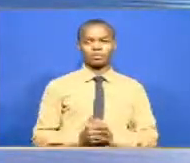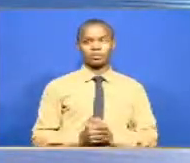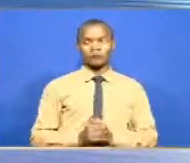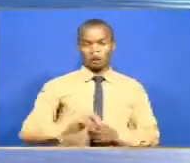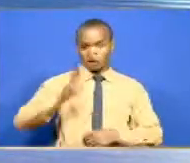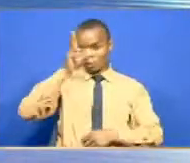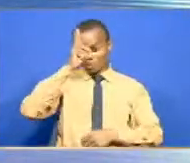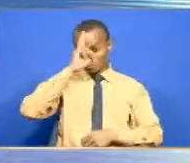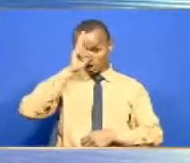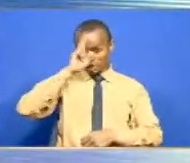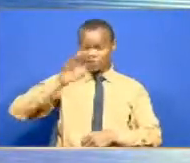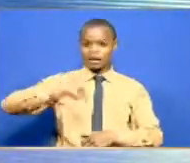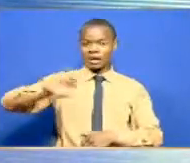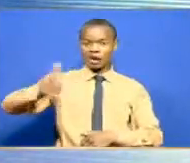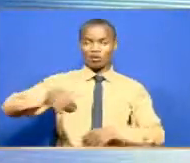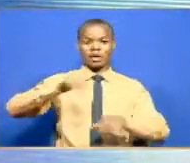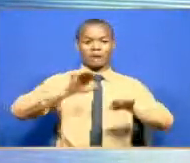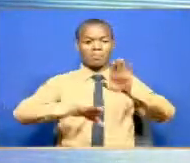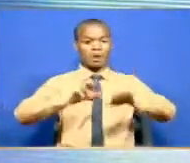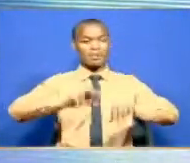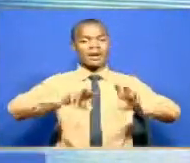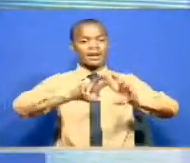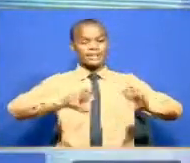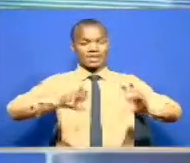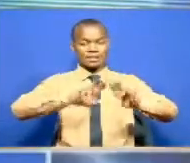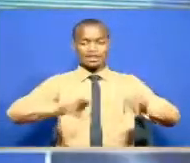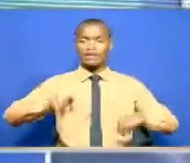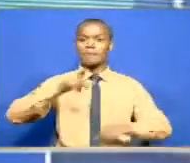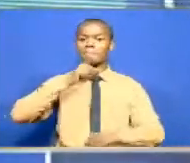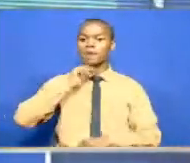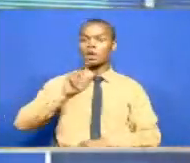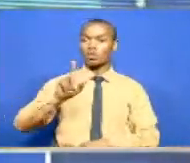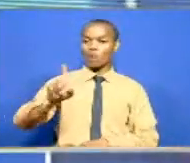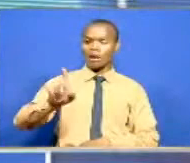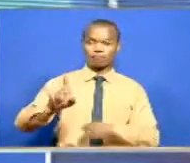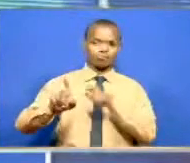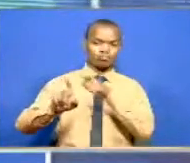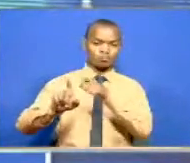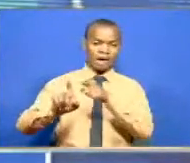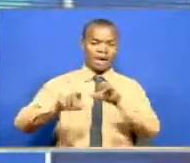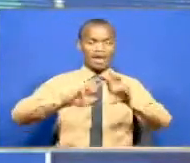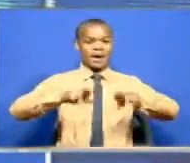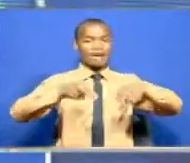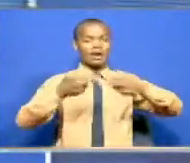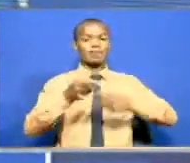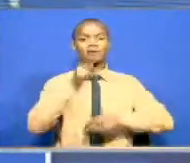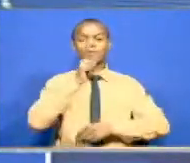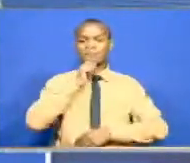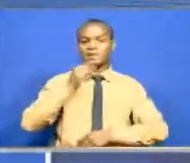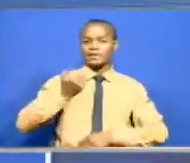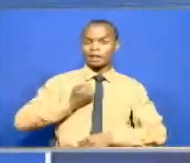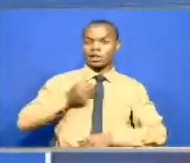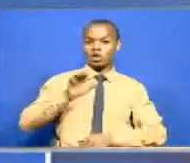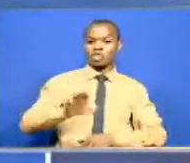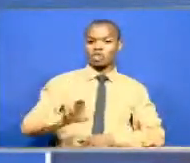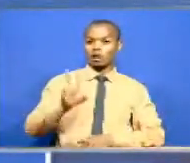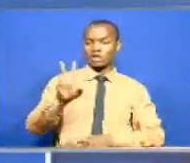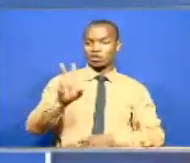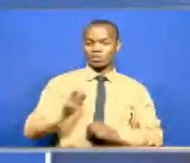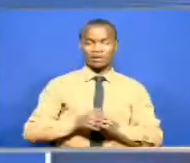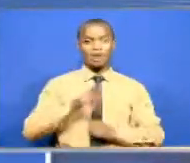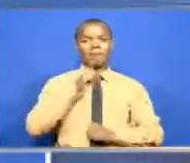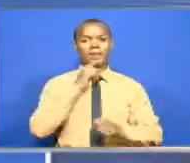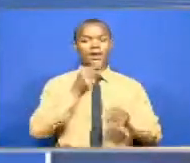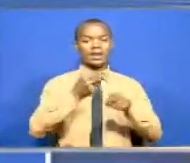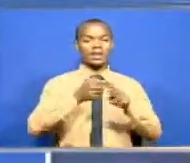Polisi katika kaunti ya Kirinyaga wanamsaka mwanaume anayedaiwa kuwabaka bintize wawili na kuwatia mimba. Mwanaume huyo kwa jina